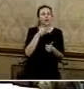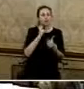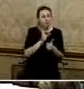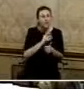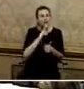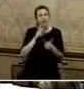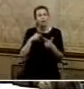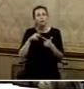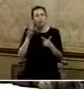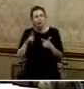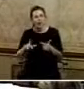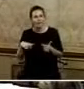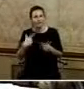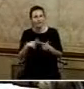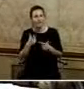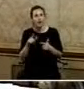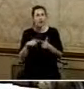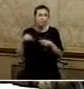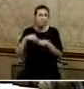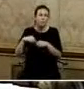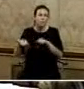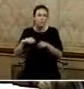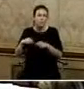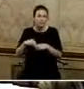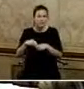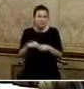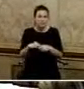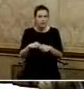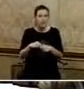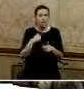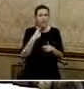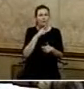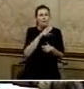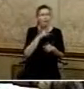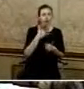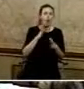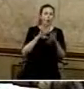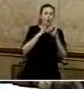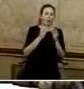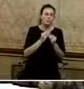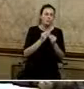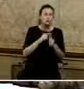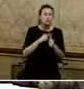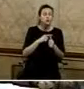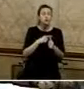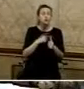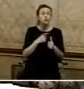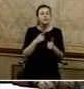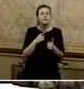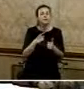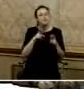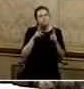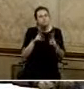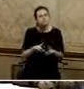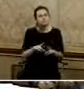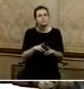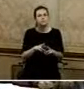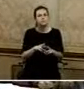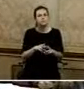real politička. Govorimo li načelno, svakako je da se